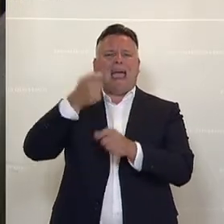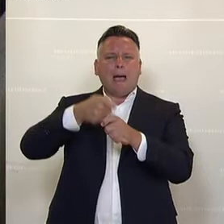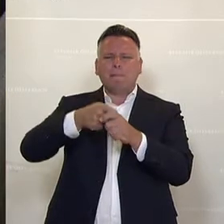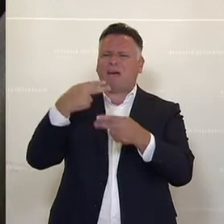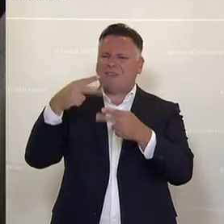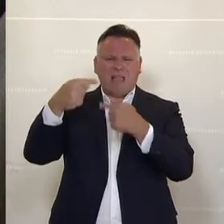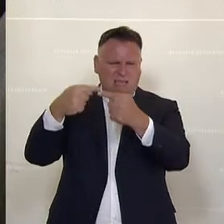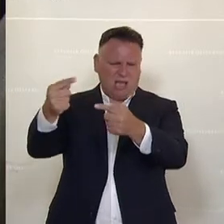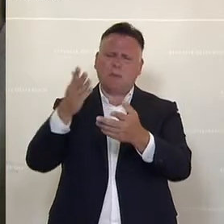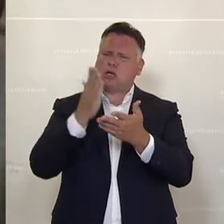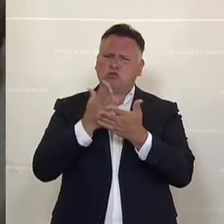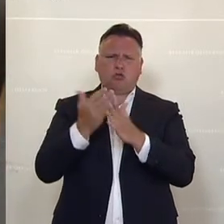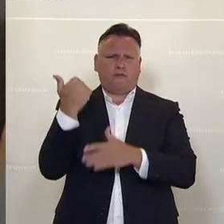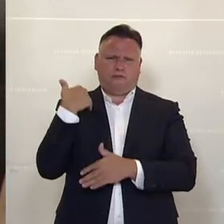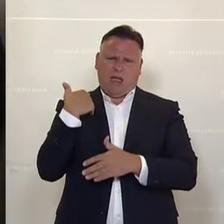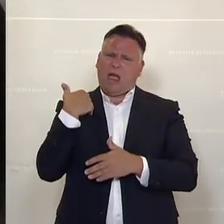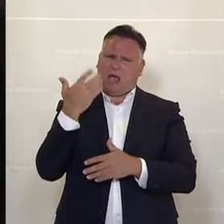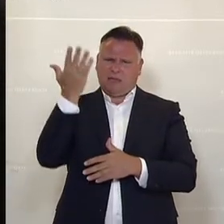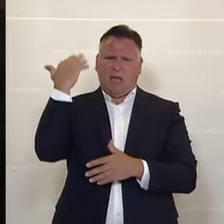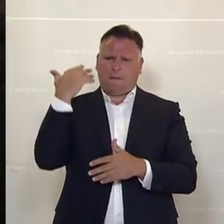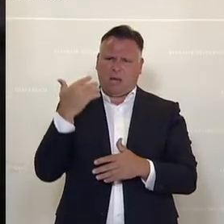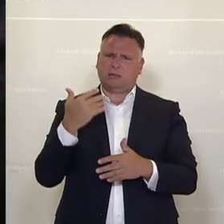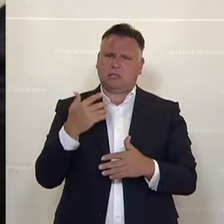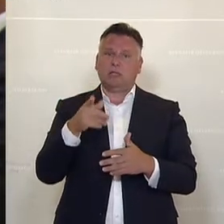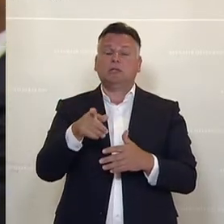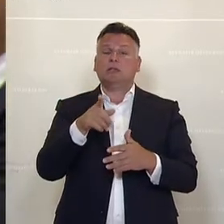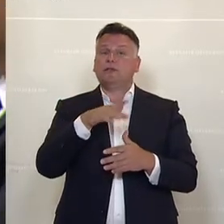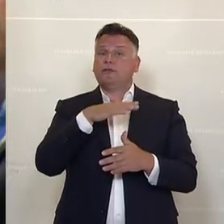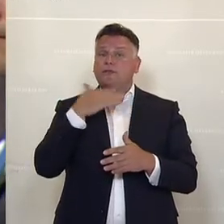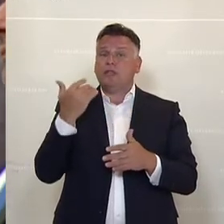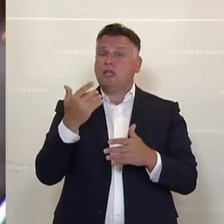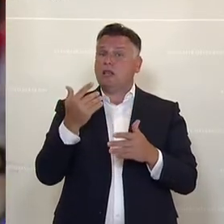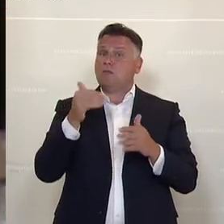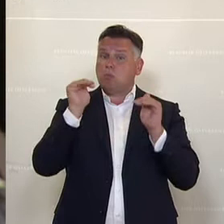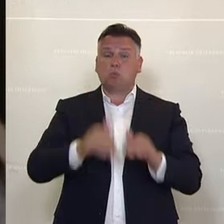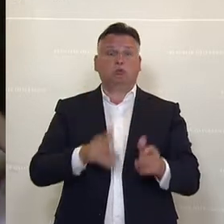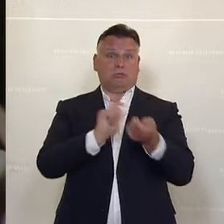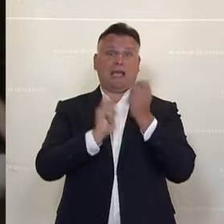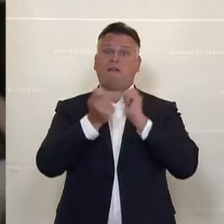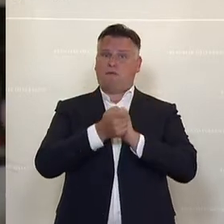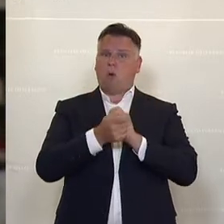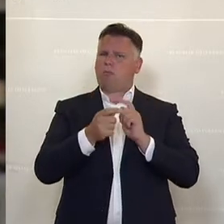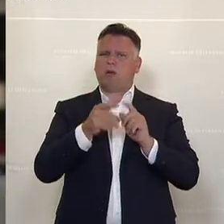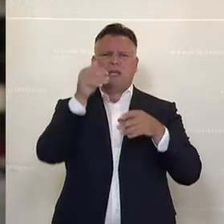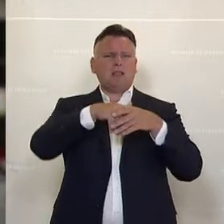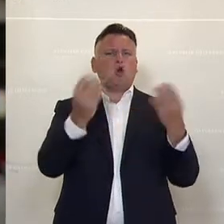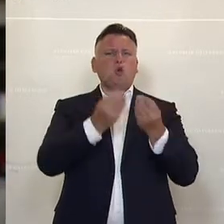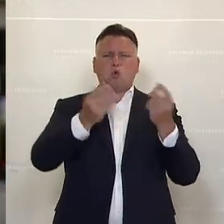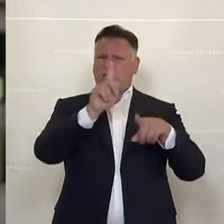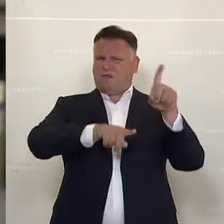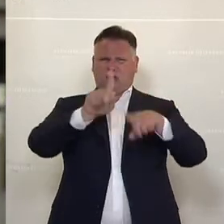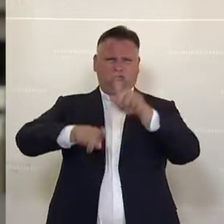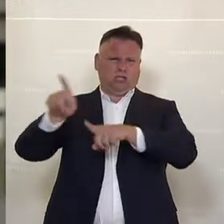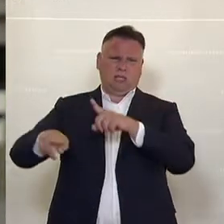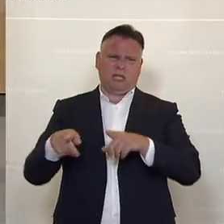muss dazu sagen, die Gründe, die Reform notwendig gemacht haben, sind vielfältig. Ja. Dass das